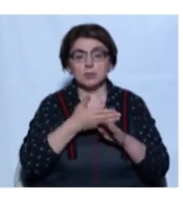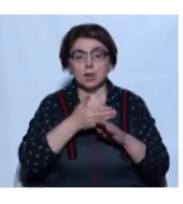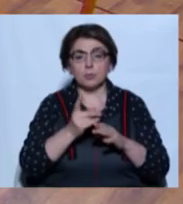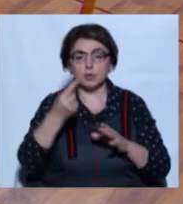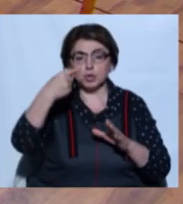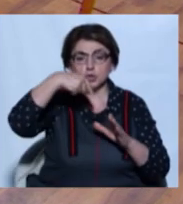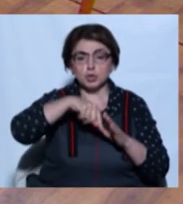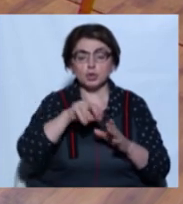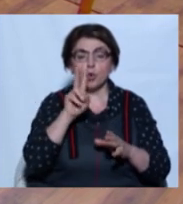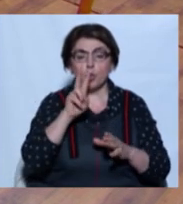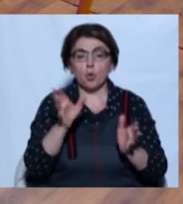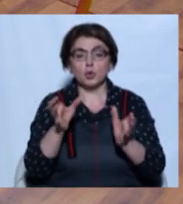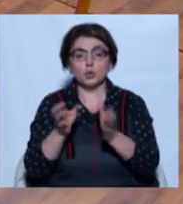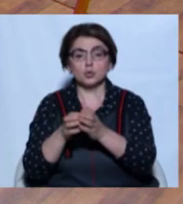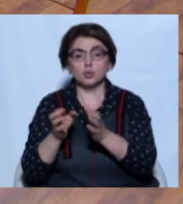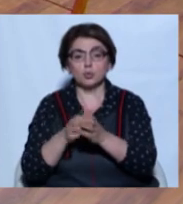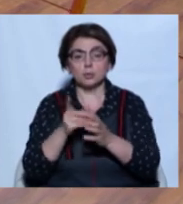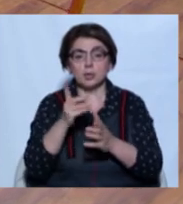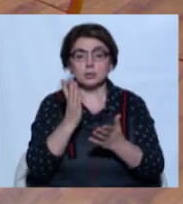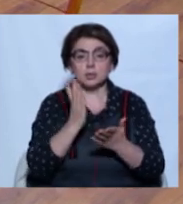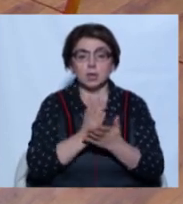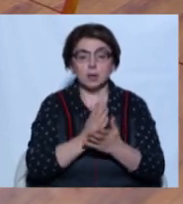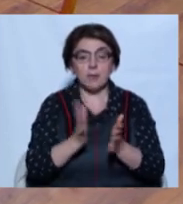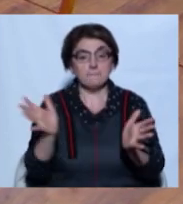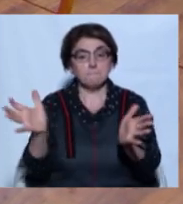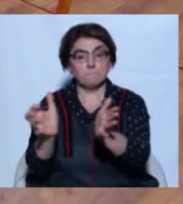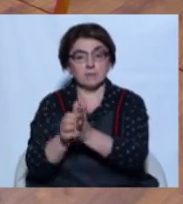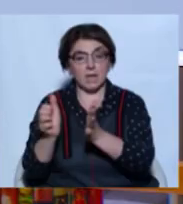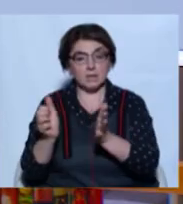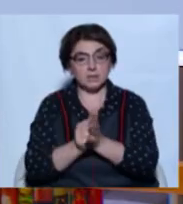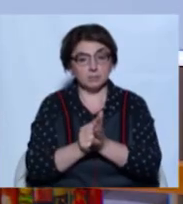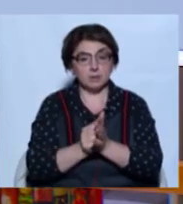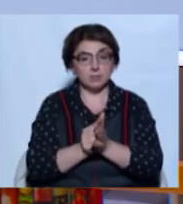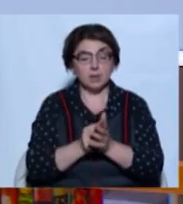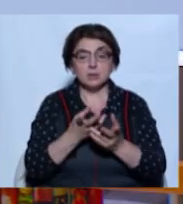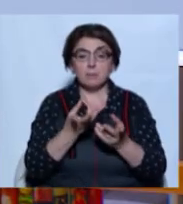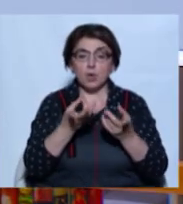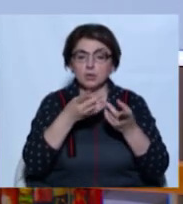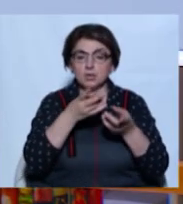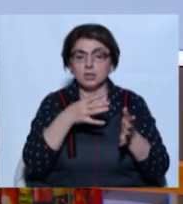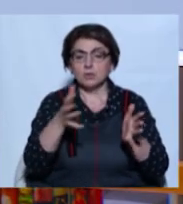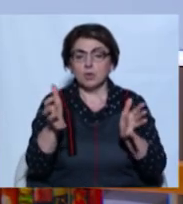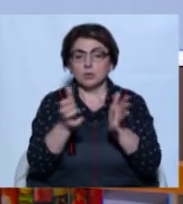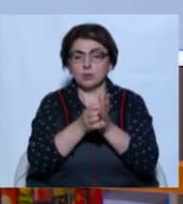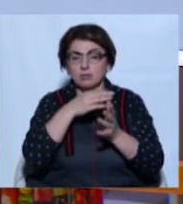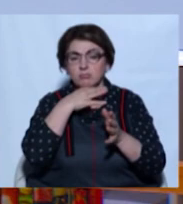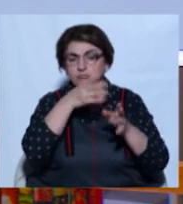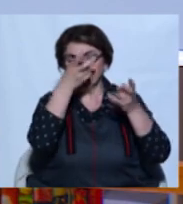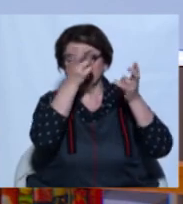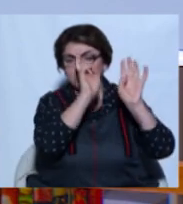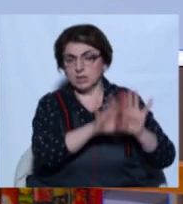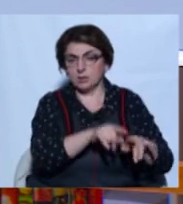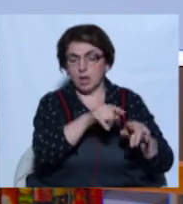ორი ჯგუფი ცხოველებისა. Ეს არიან მტაცებლები და ლეშის მჭამელები.